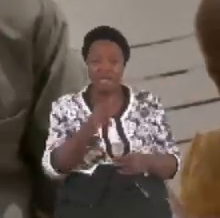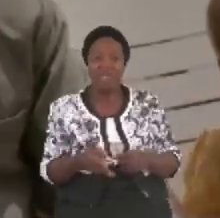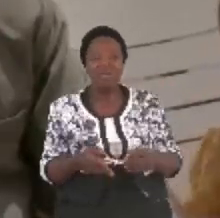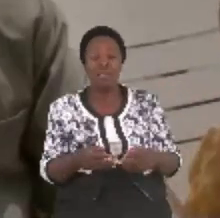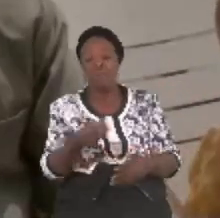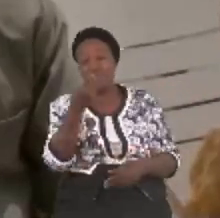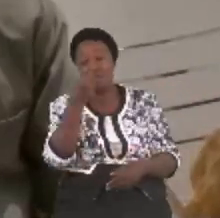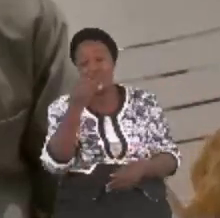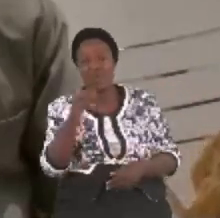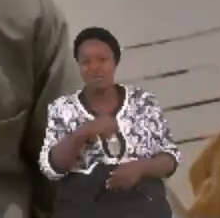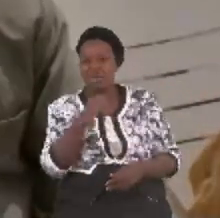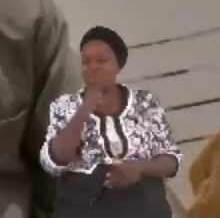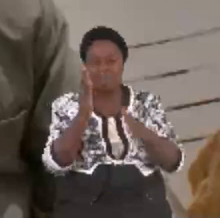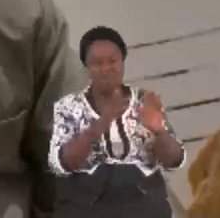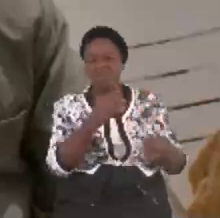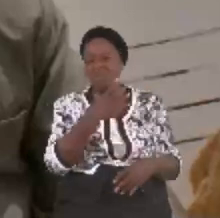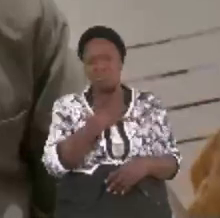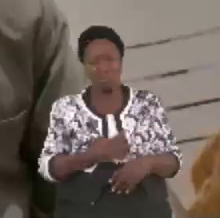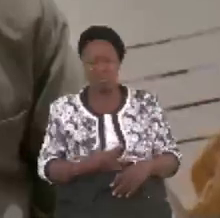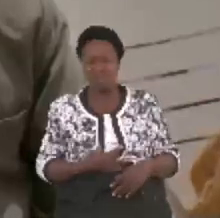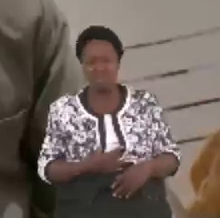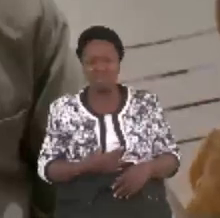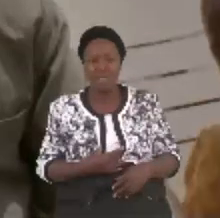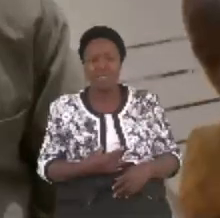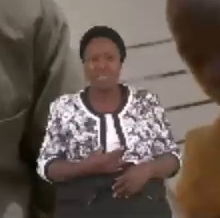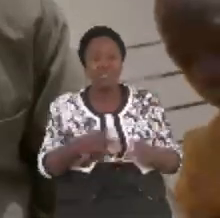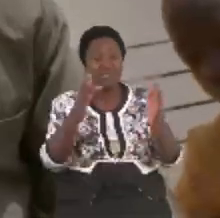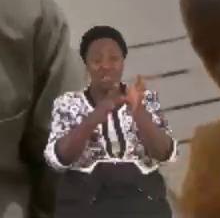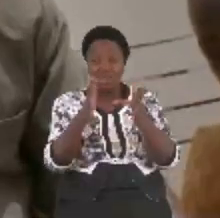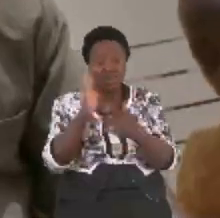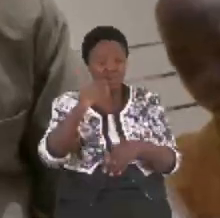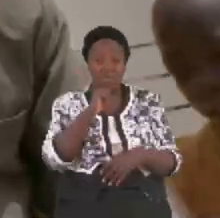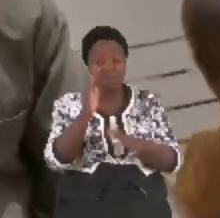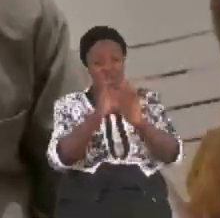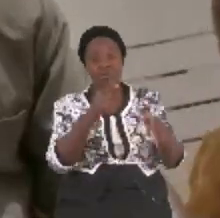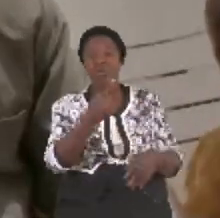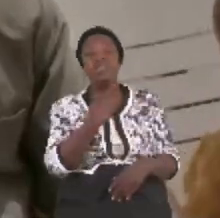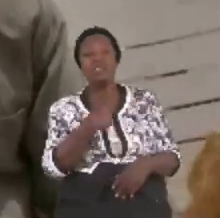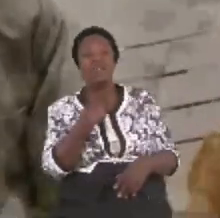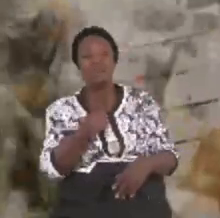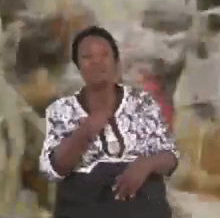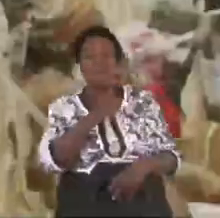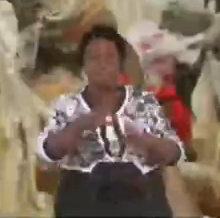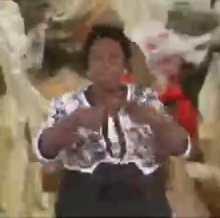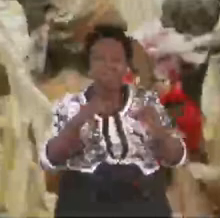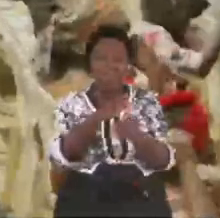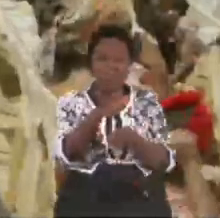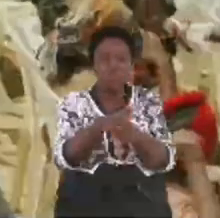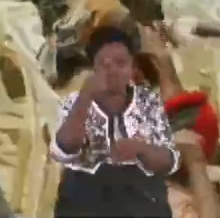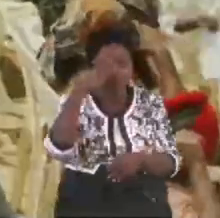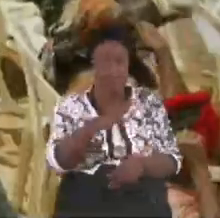Après avoir, il ne te laissera pas affamé. Il ne te laissera pas. Il pourvoira suffisamment pour